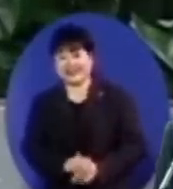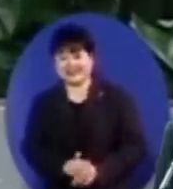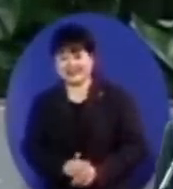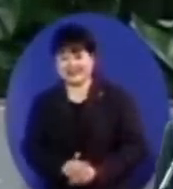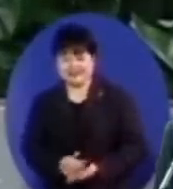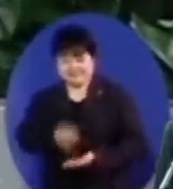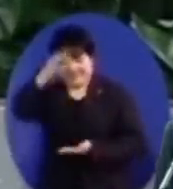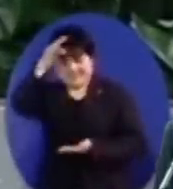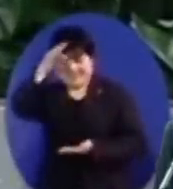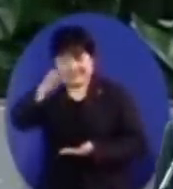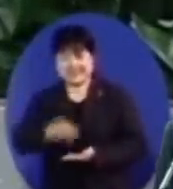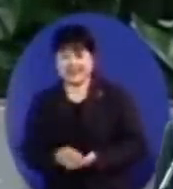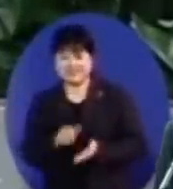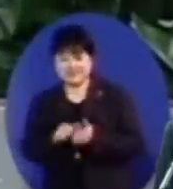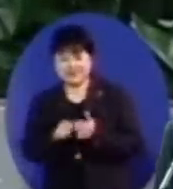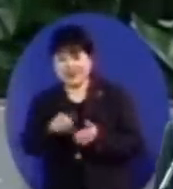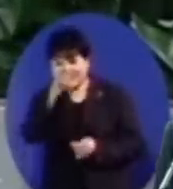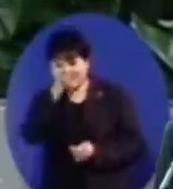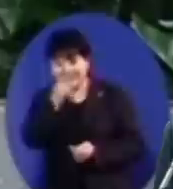감나가는 화물이 많은데